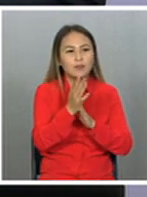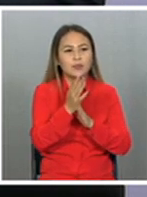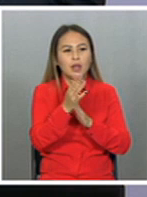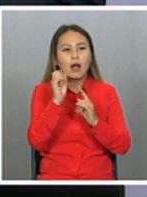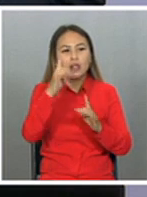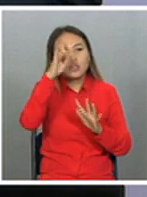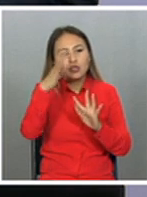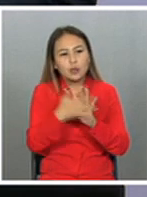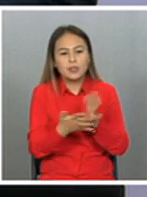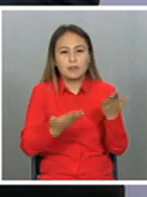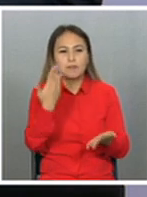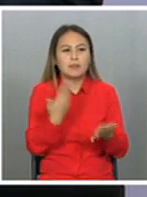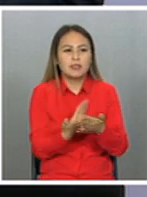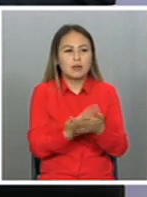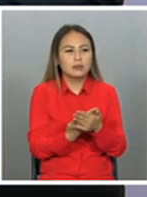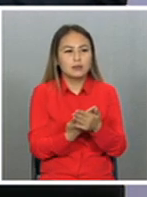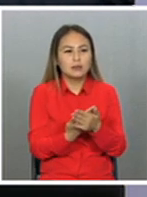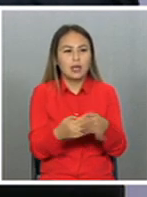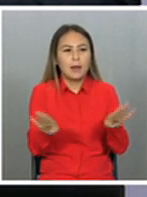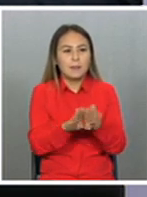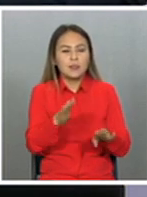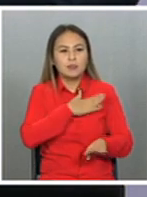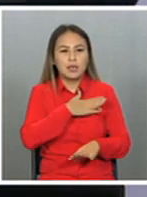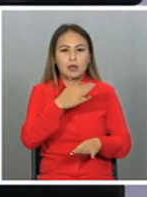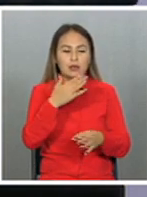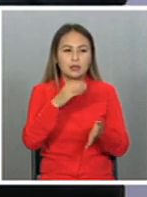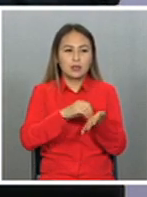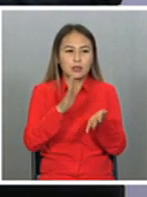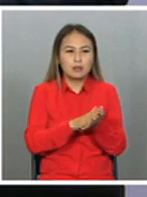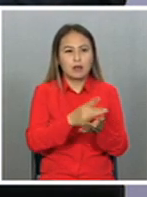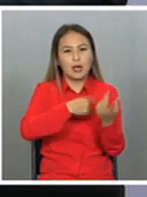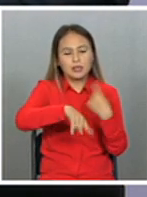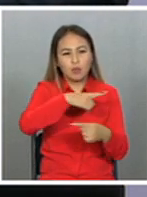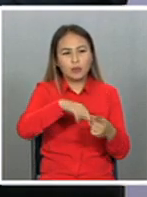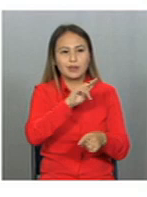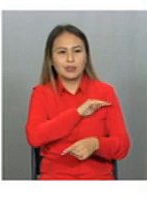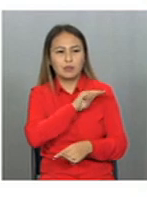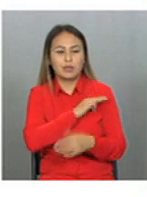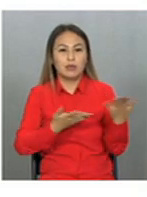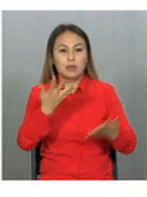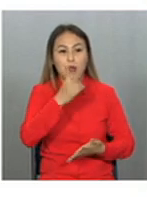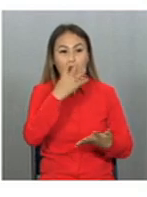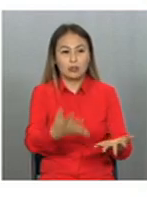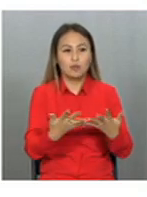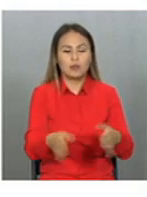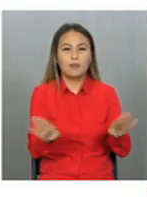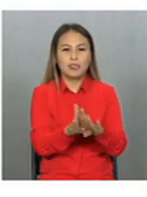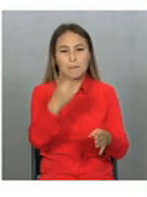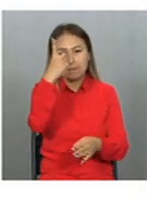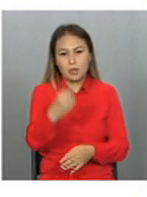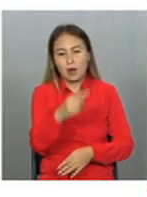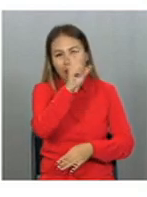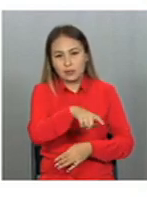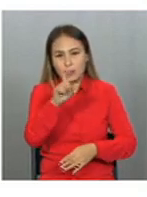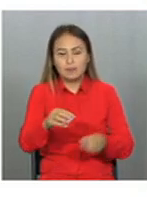десек, мәселе былай. Біз егер белгілі бір оны кәсіпорынның қызметінде алатын болсақ, мәселен, бір күнде адам